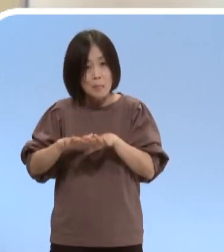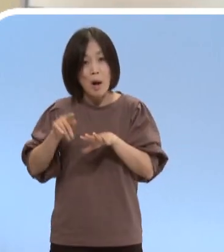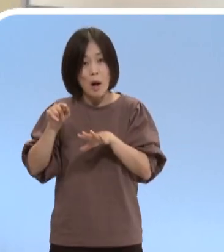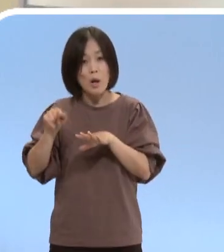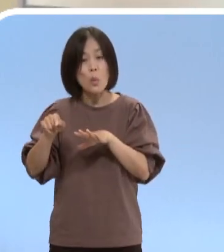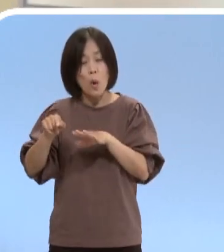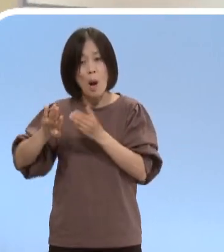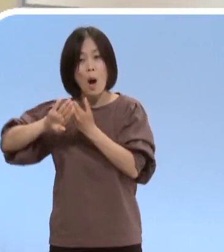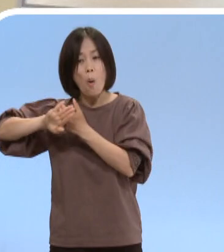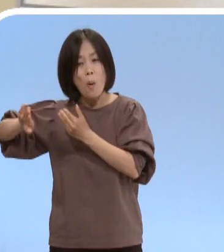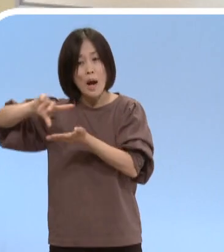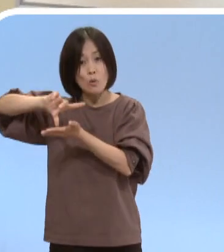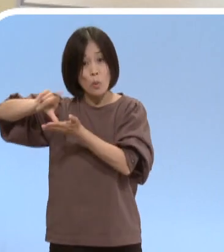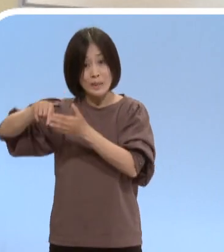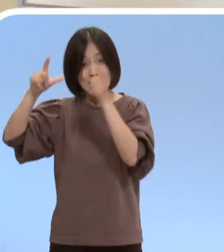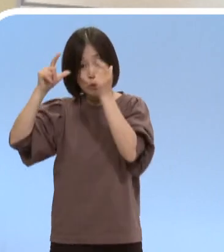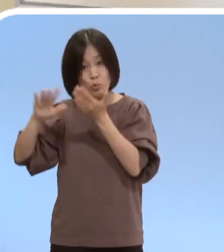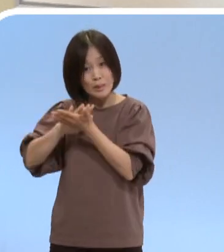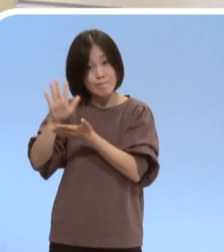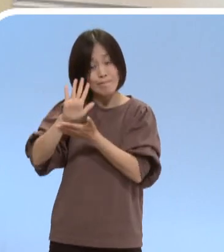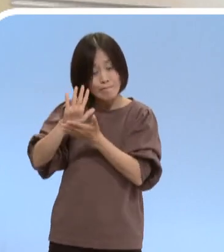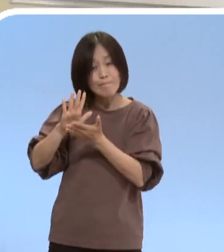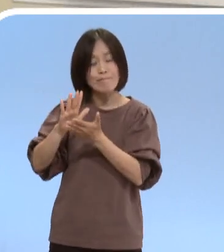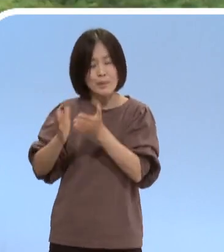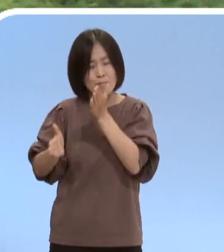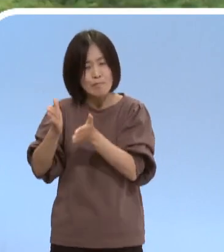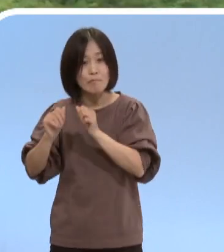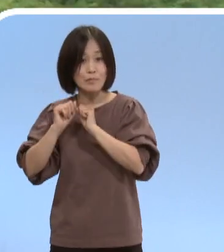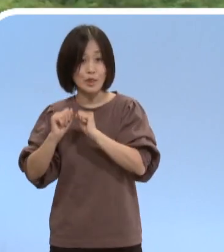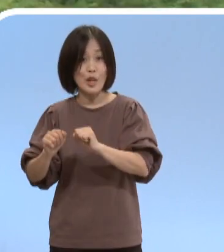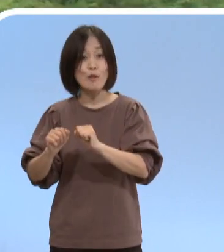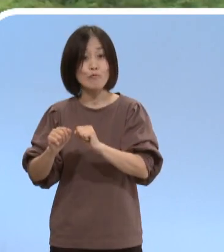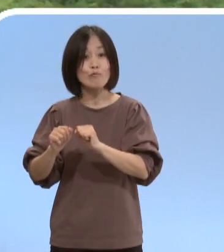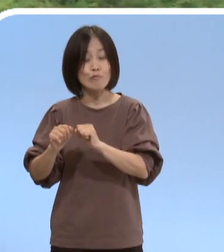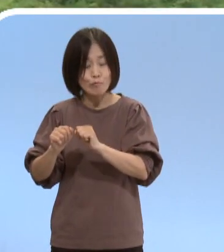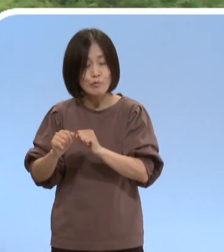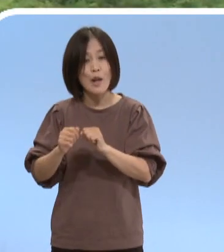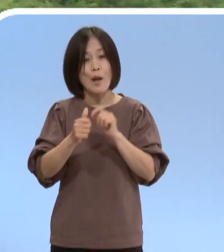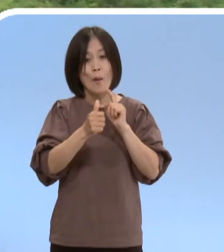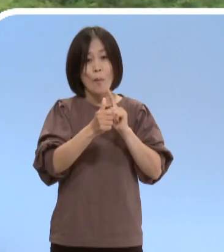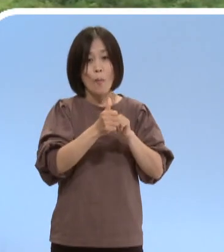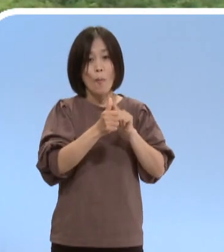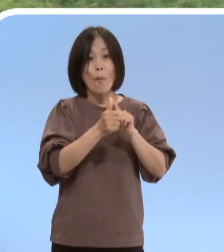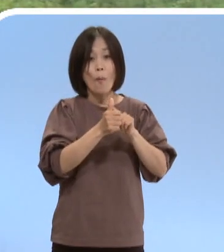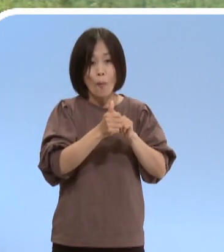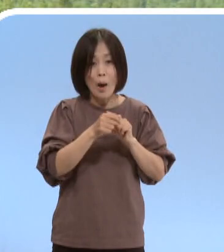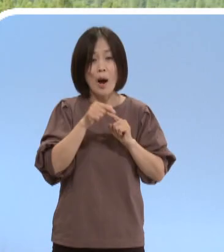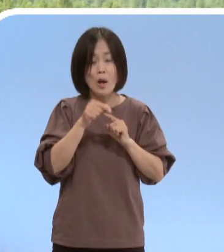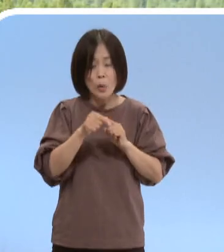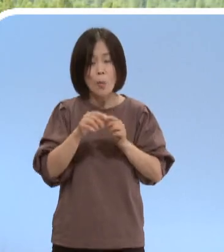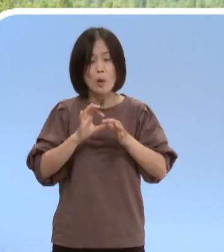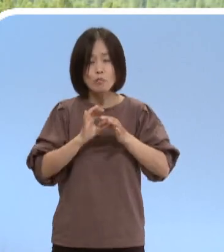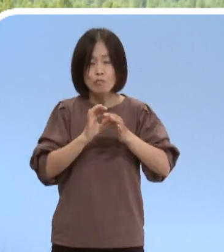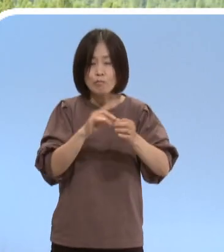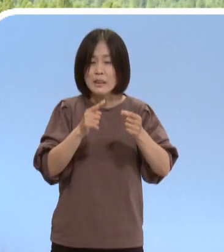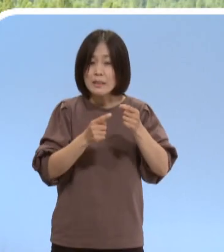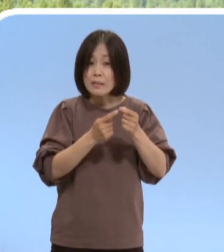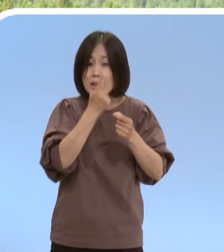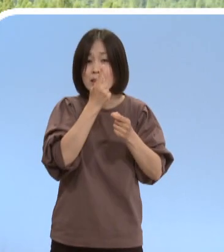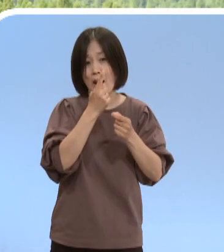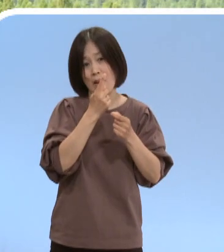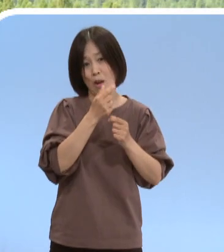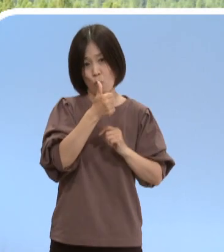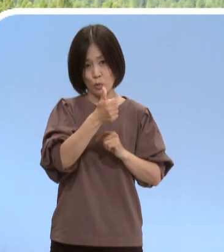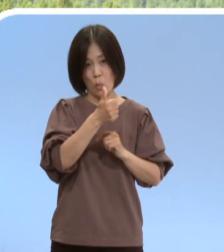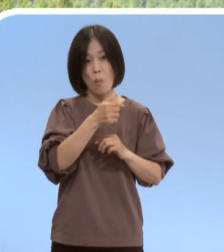それを意図的にやってるんですけど、この修介さんがここの土地だけで交配していくのを続けていった元